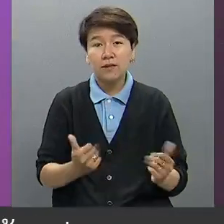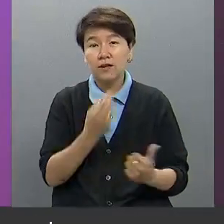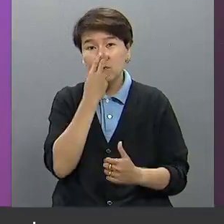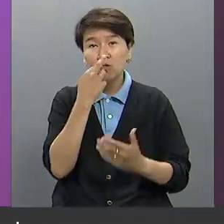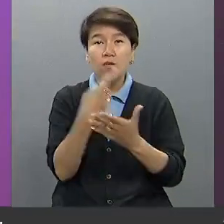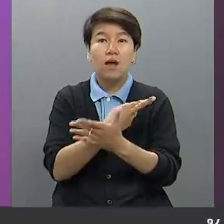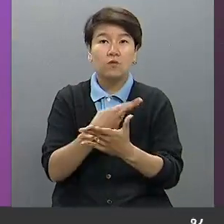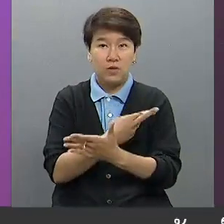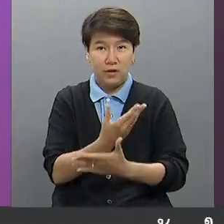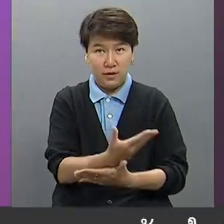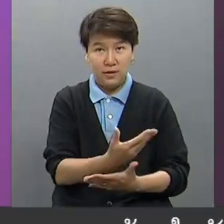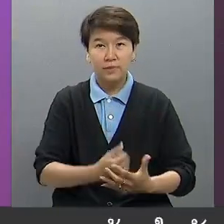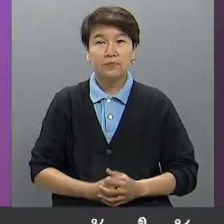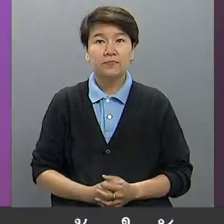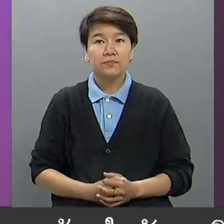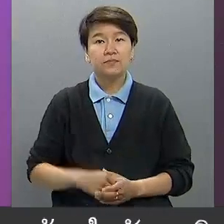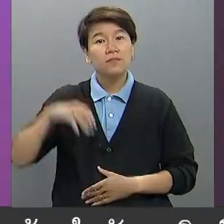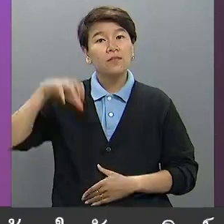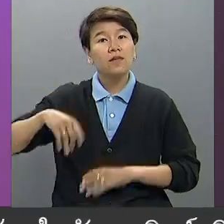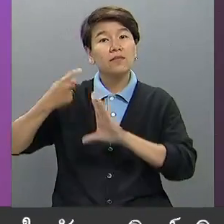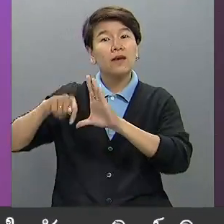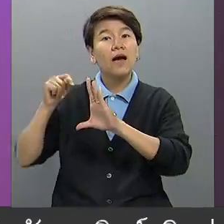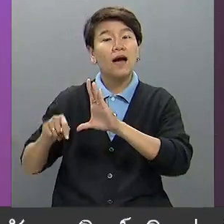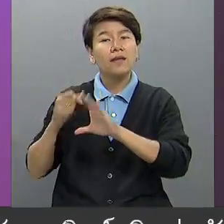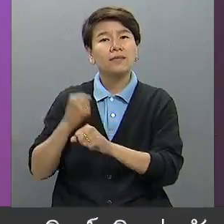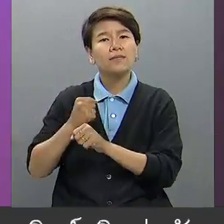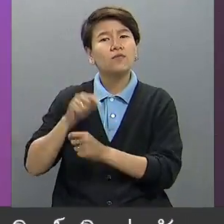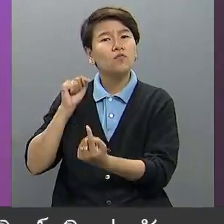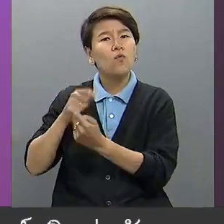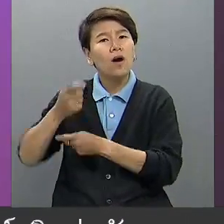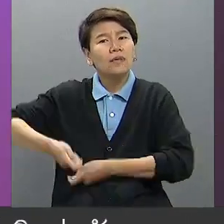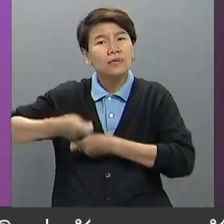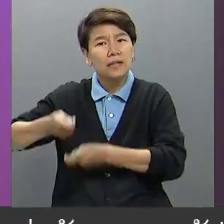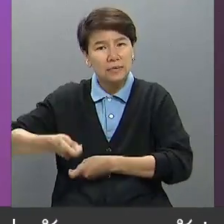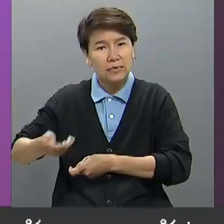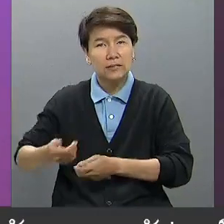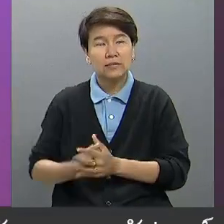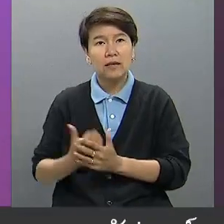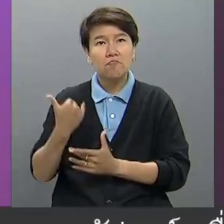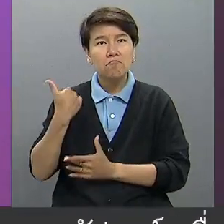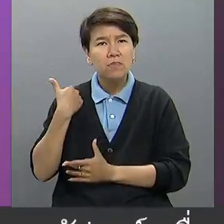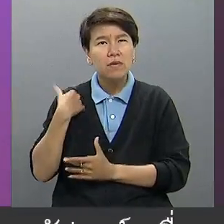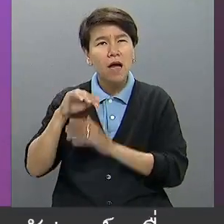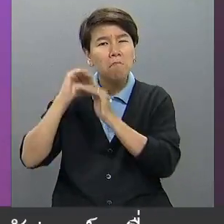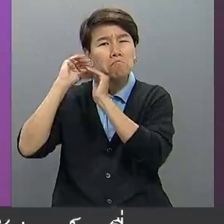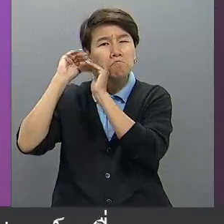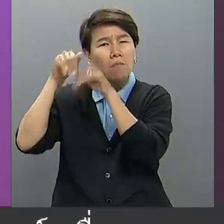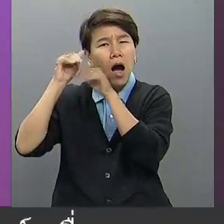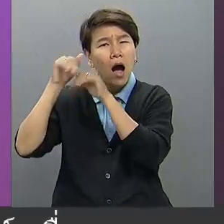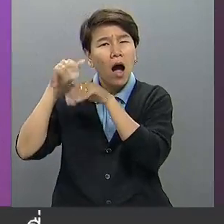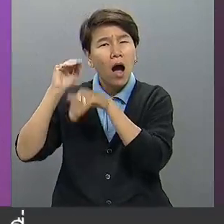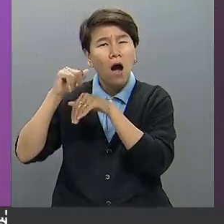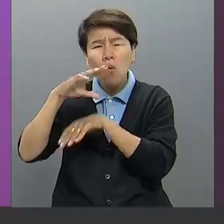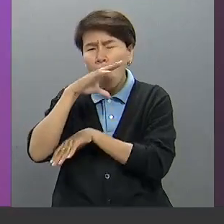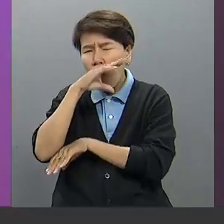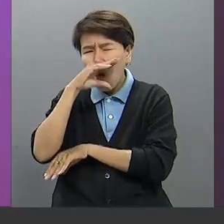ยที่ตลาดองค์การตลาดเพื่อเกษตรกรนะครับเขามีน้ำมะพร้าวนะครับเป็นมะพร้าวน้ำหอมที่ขึ้นชื่อเลยแล้วก็เป็นสิน